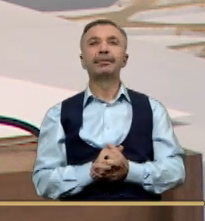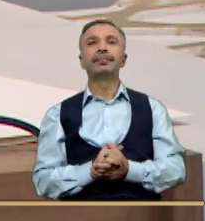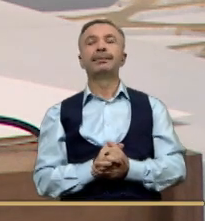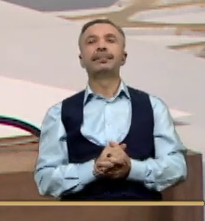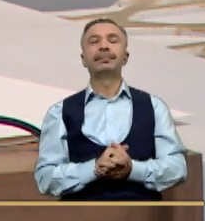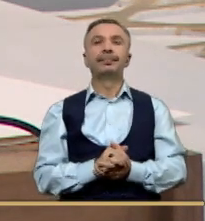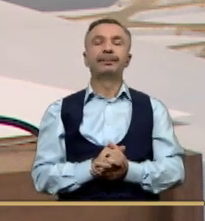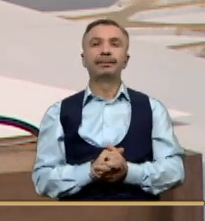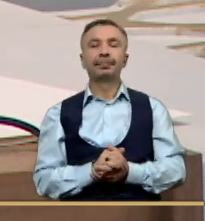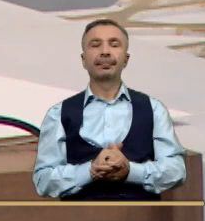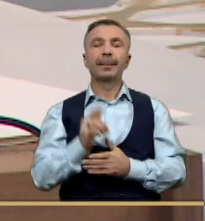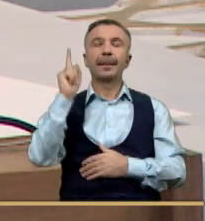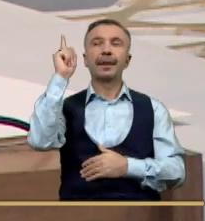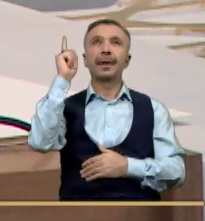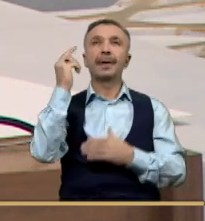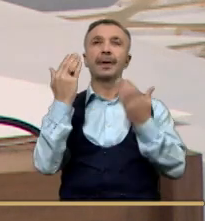Ya Rab,